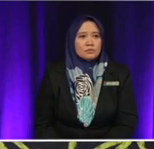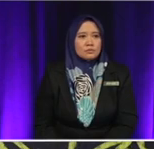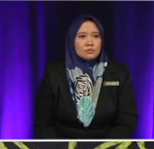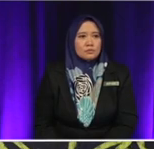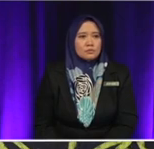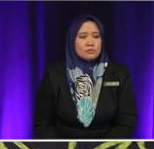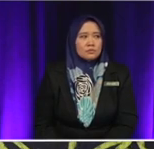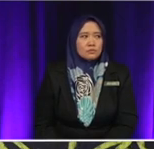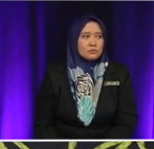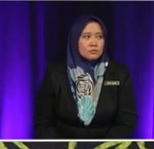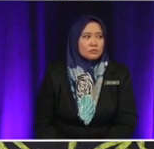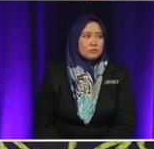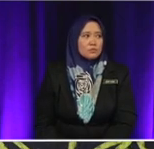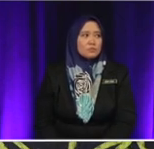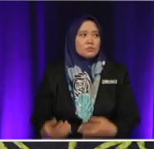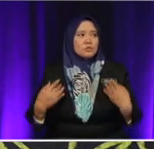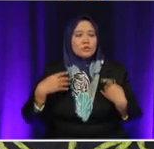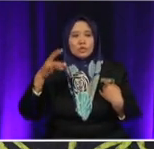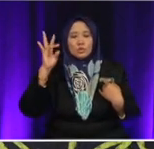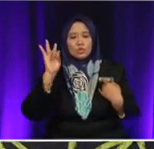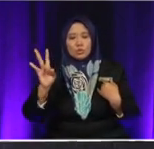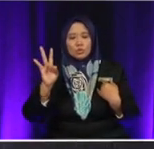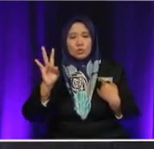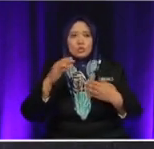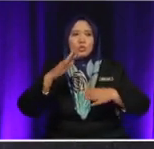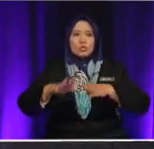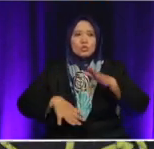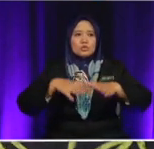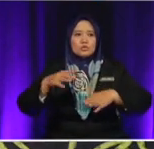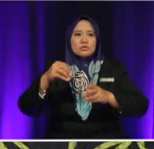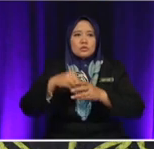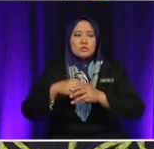Sila. Terdapat 7 langkah untuk membuat keputusan. Okey. Iaitu yang